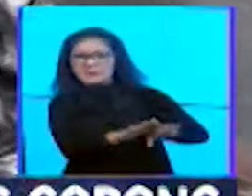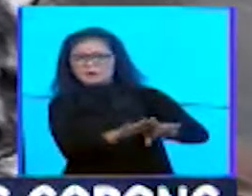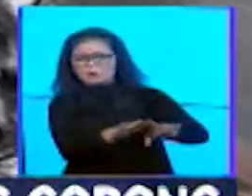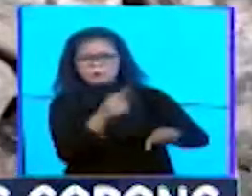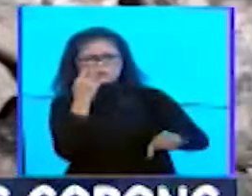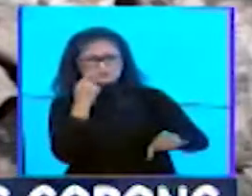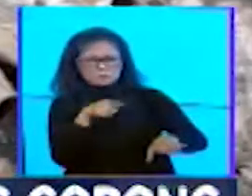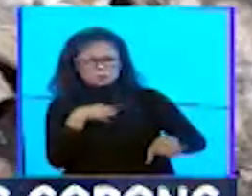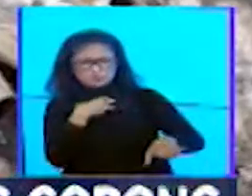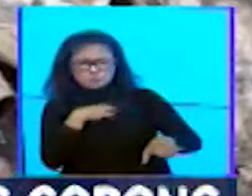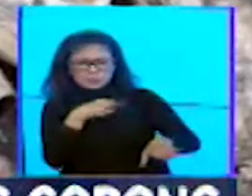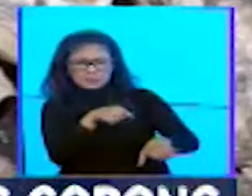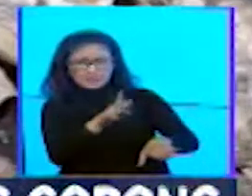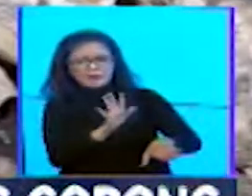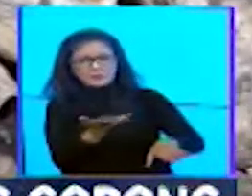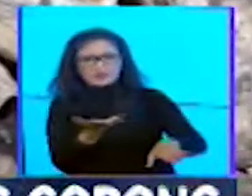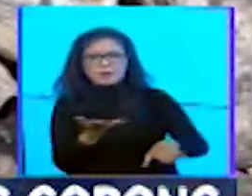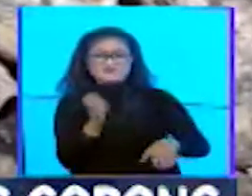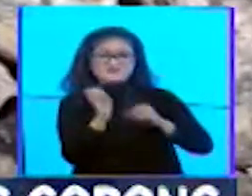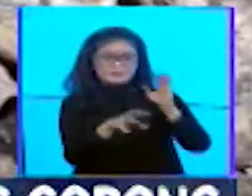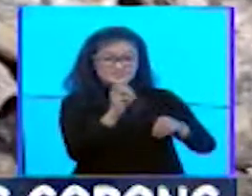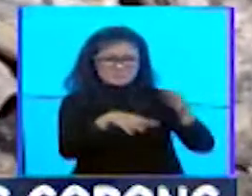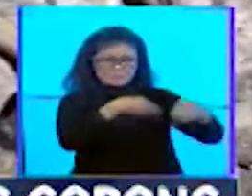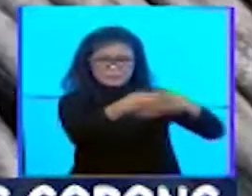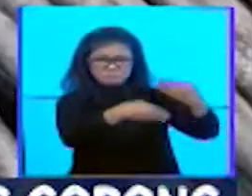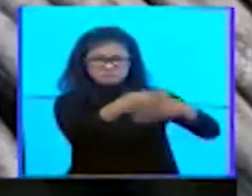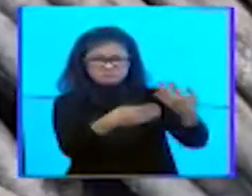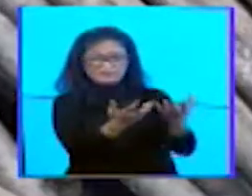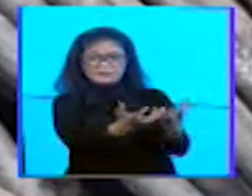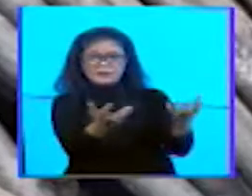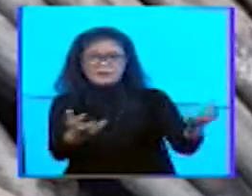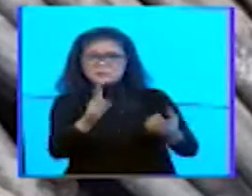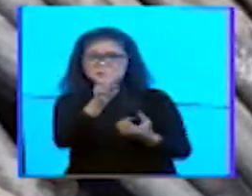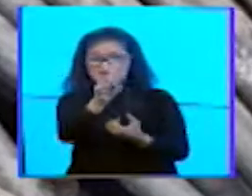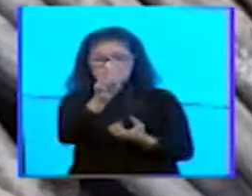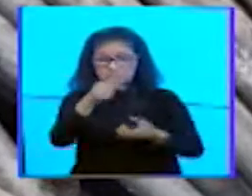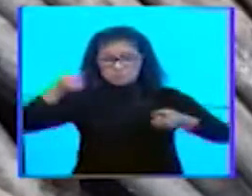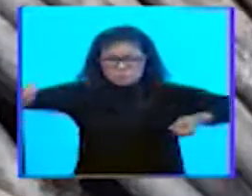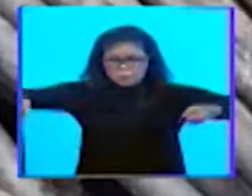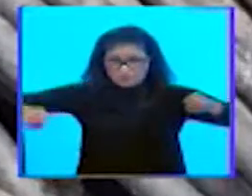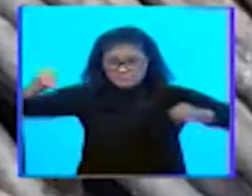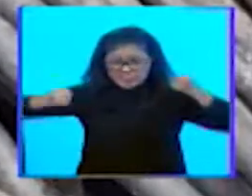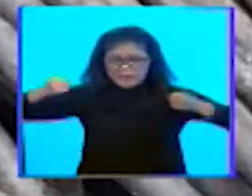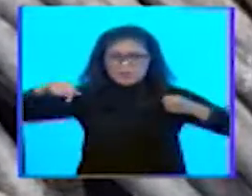Proses pembersihan sampah kulit kabel yang jumlahnya diperkirakan mencapai satu truk masih terus dikebut agar